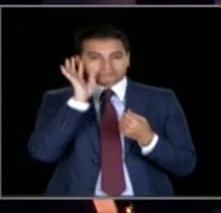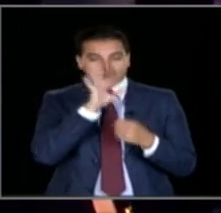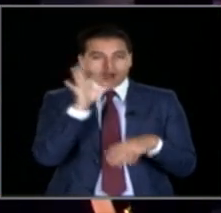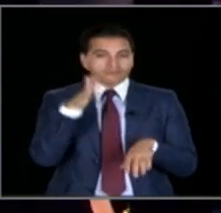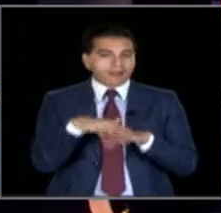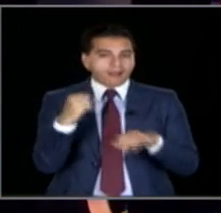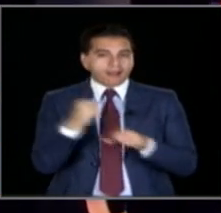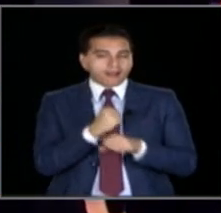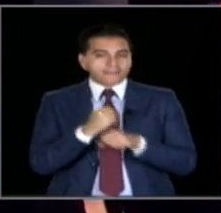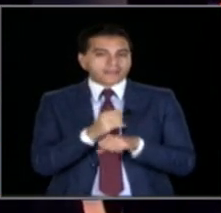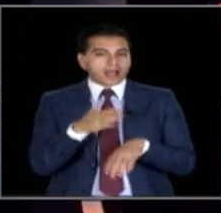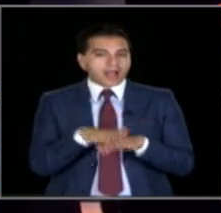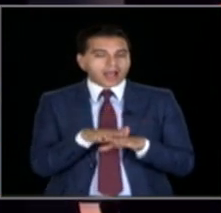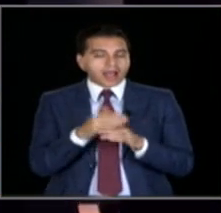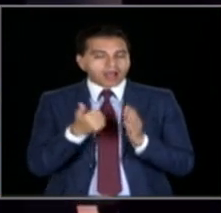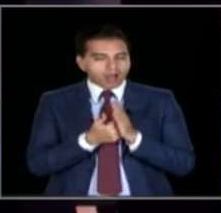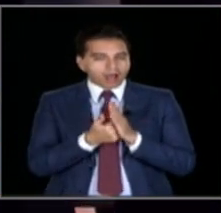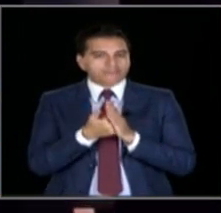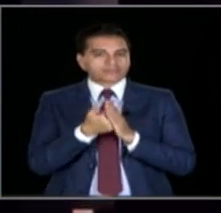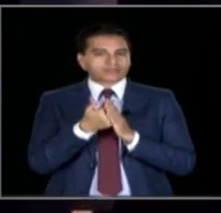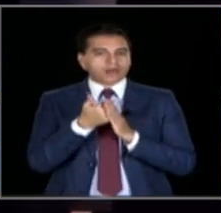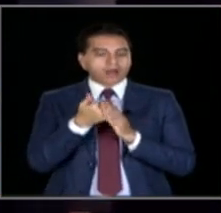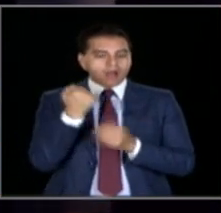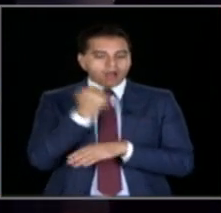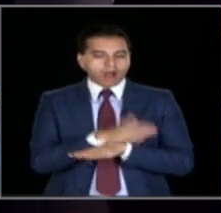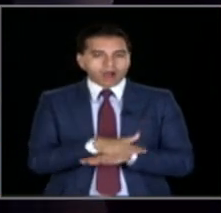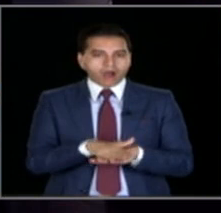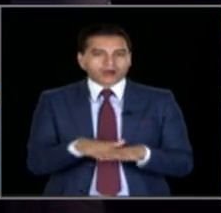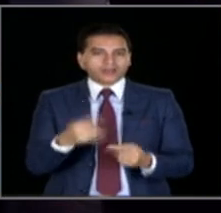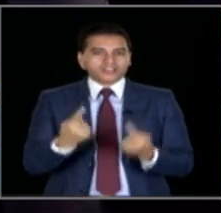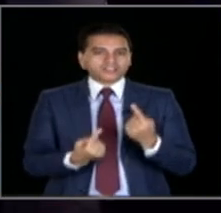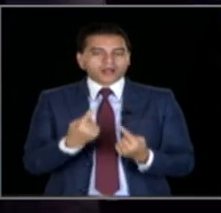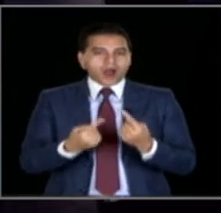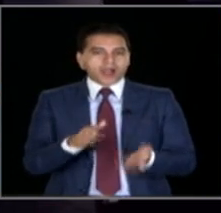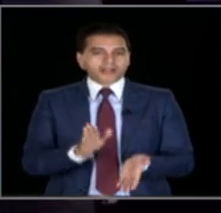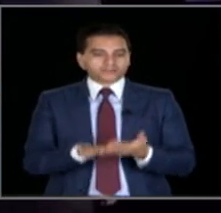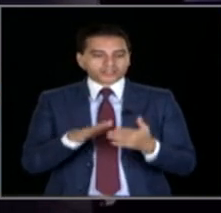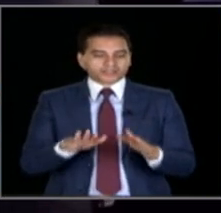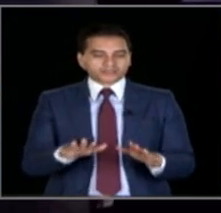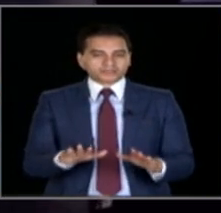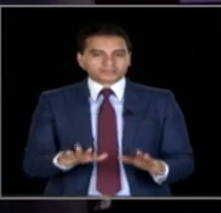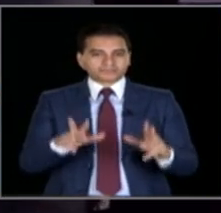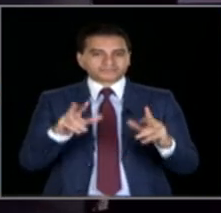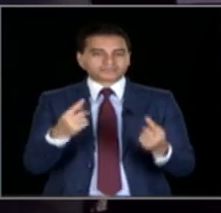بتستخدم في تحسين وتخصيب التربة الزراعية،